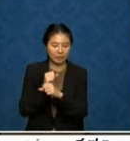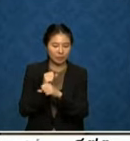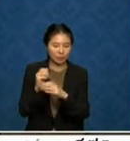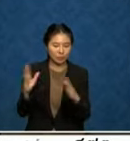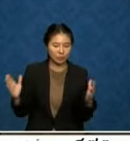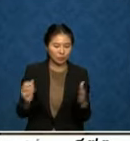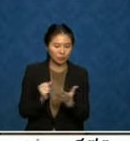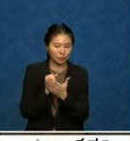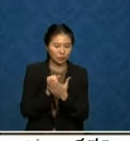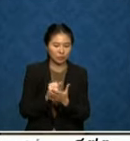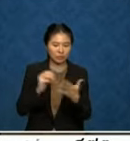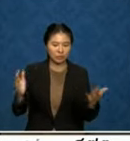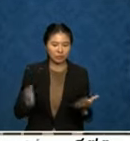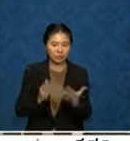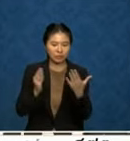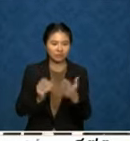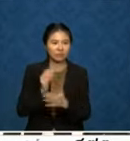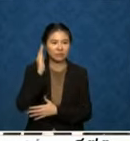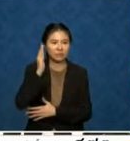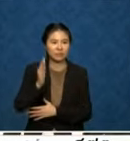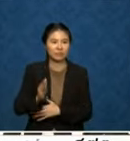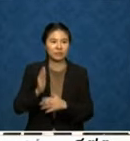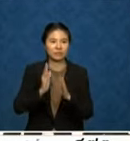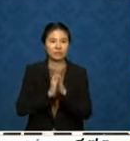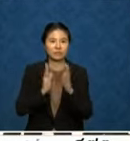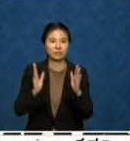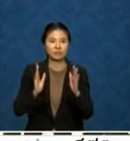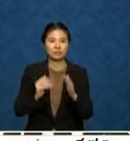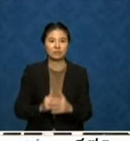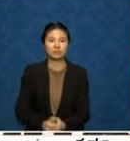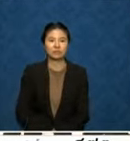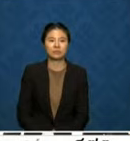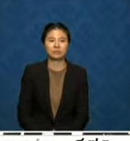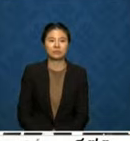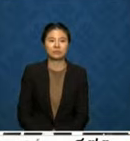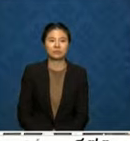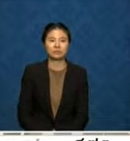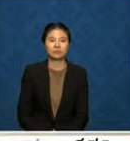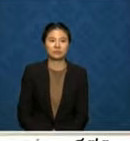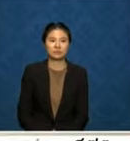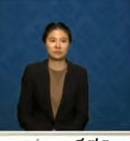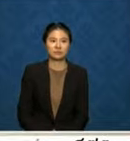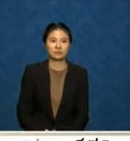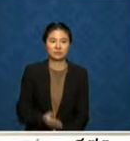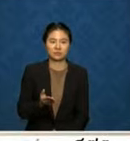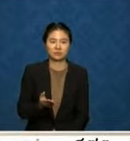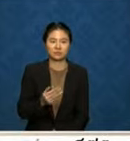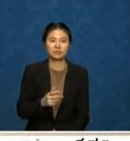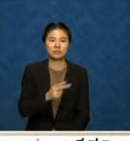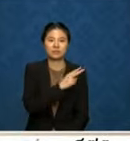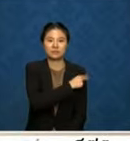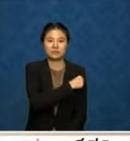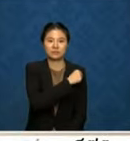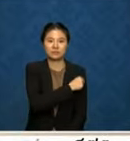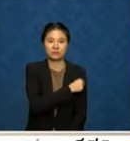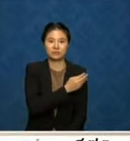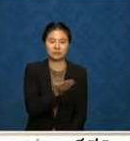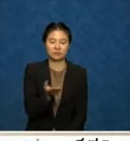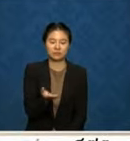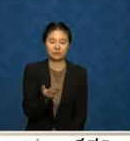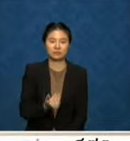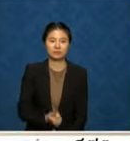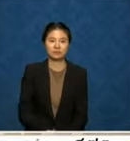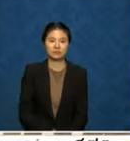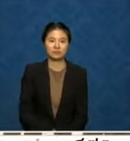าคตอีกขอบคุณค่ะ ขอบคุณครับคุณหมอทศพรเสรีรักษ์ครับเชิญครับ